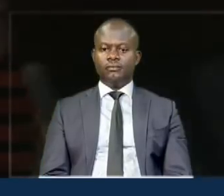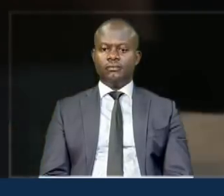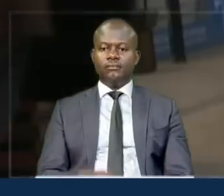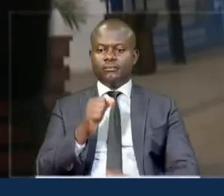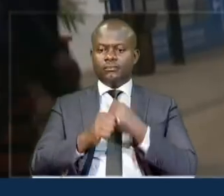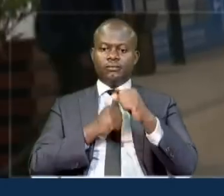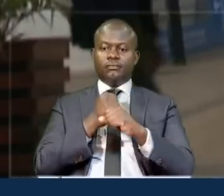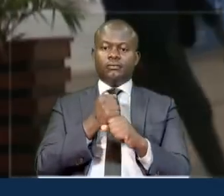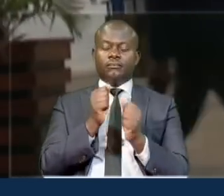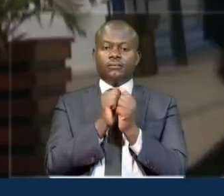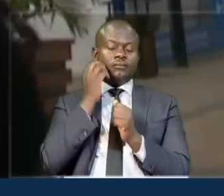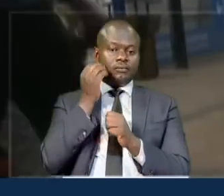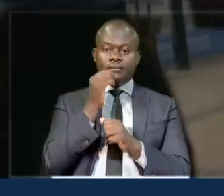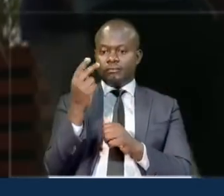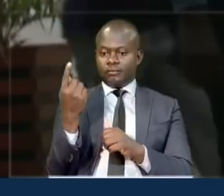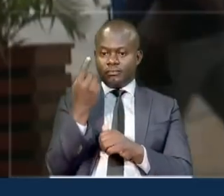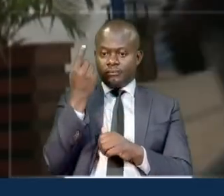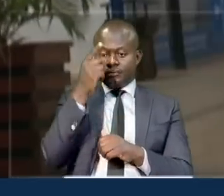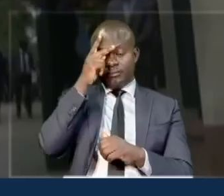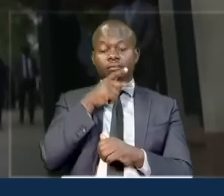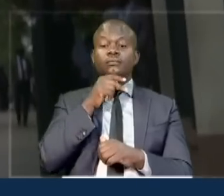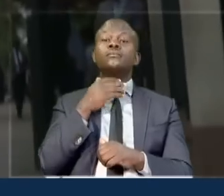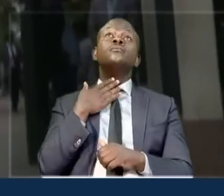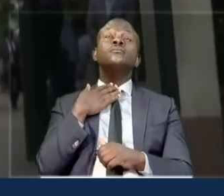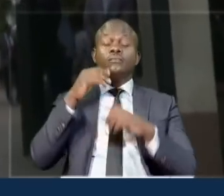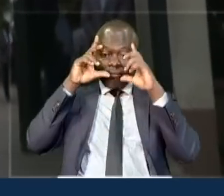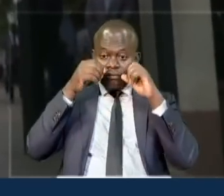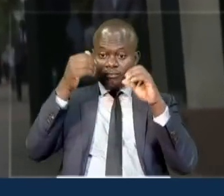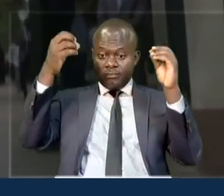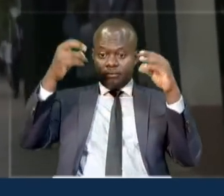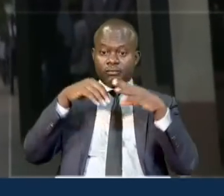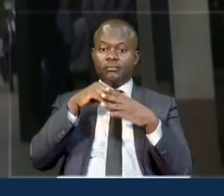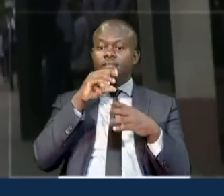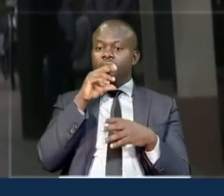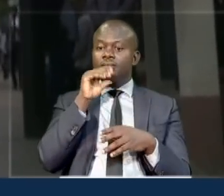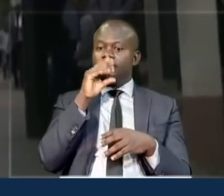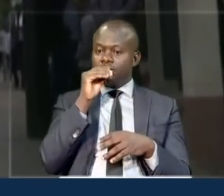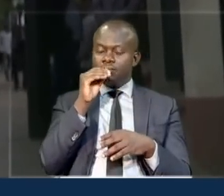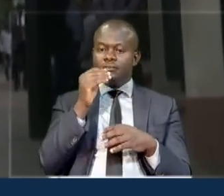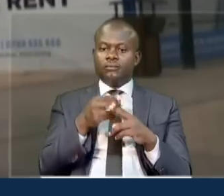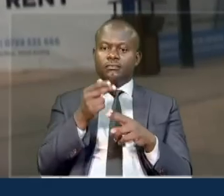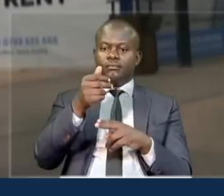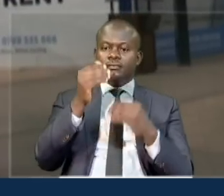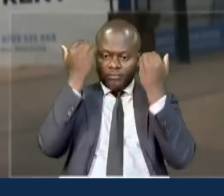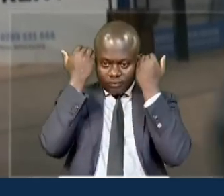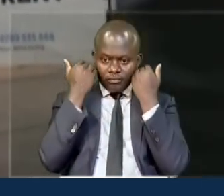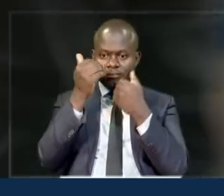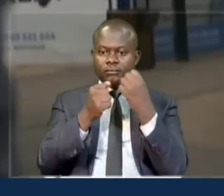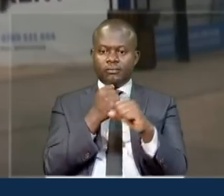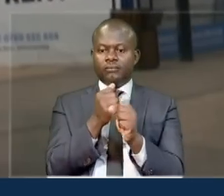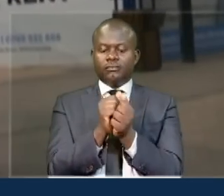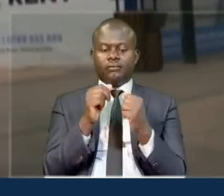umwaka n'amezi abiri gusa uyu mubyeyi twifuje ko isura yigaragara ndetse no kutavuga amazina ye arashize ha ubutabera nyuma y'imyaka